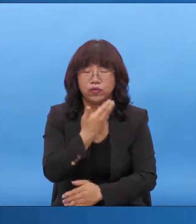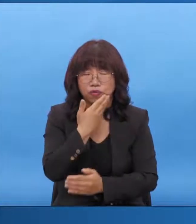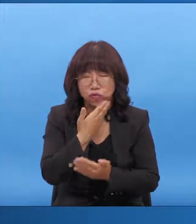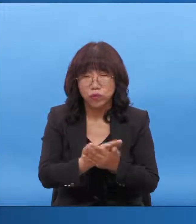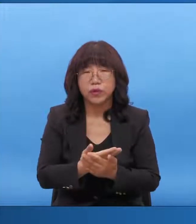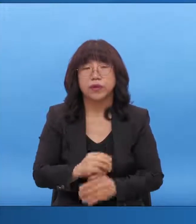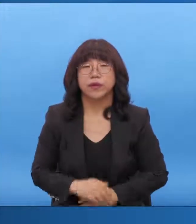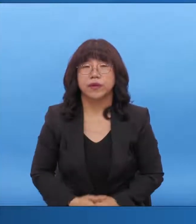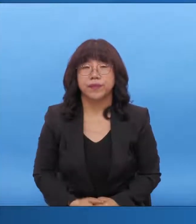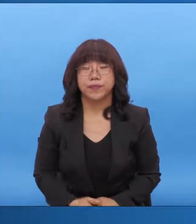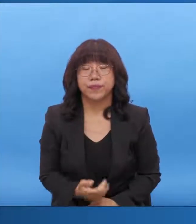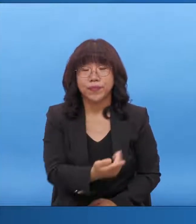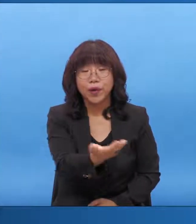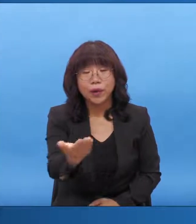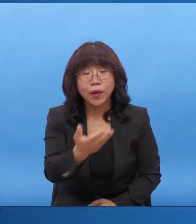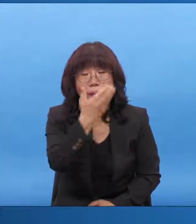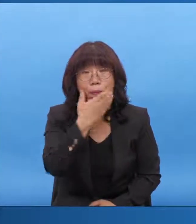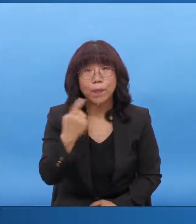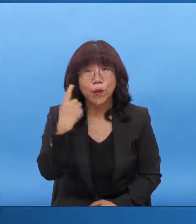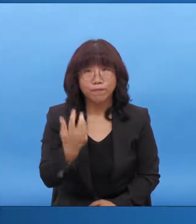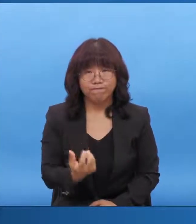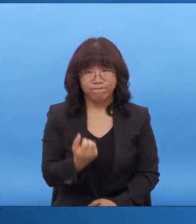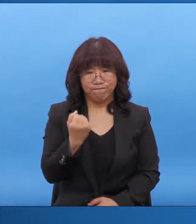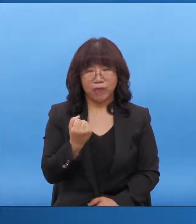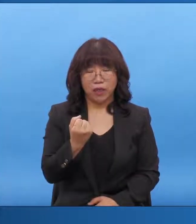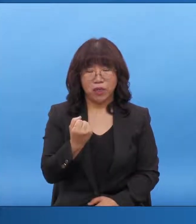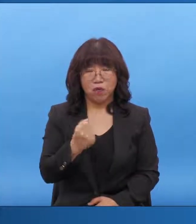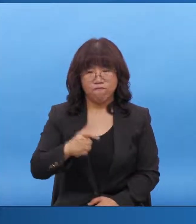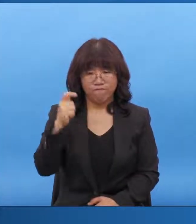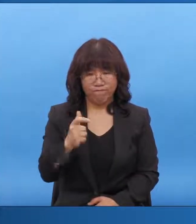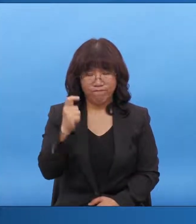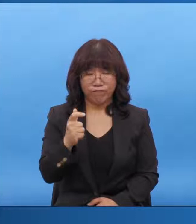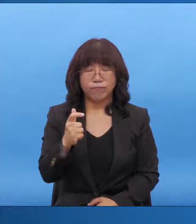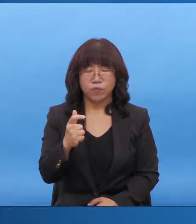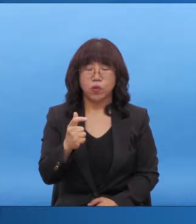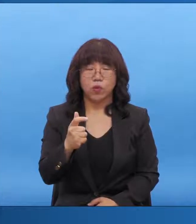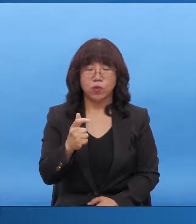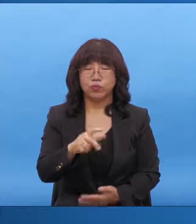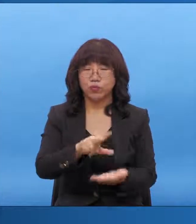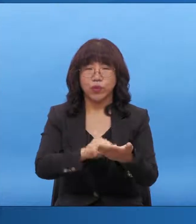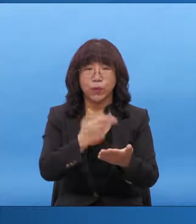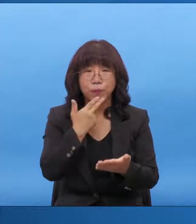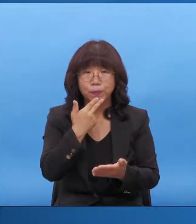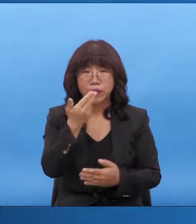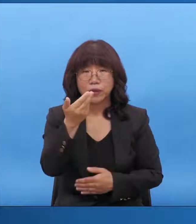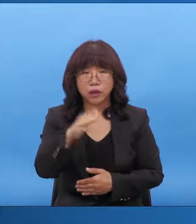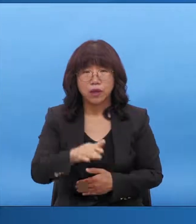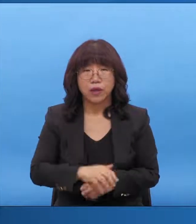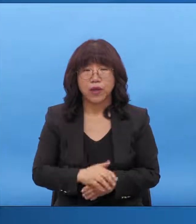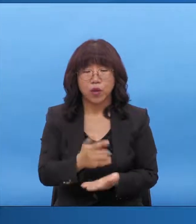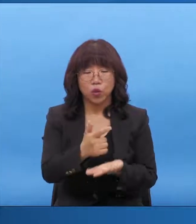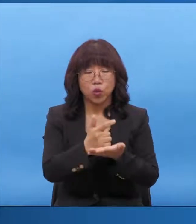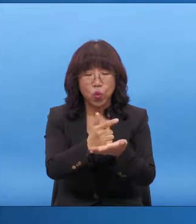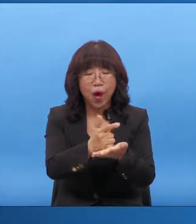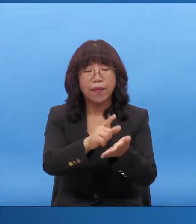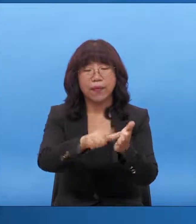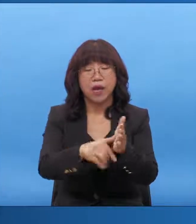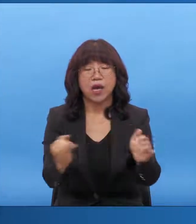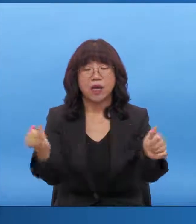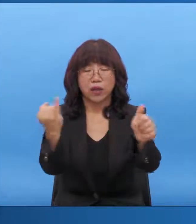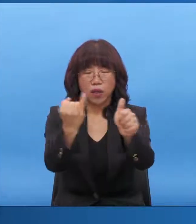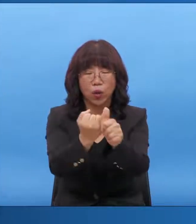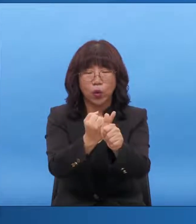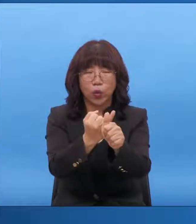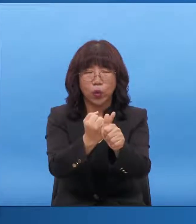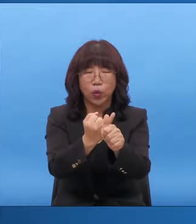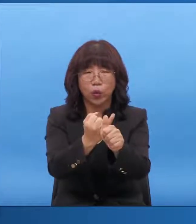여러분이 복음 딱 가지고 있다면 되겠습니다만은 노아 시대 때 이렇게 멸망이 들어오기 시작해요. Now, because